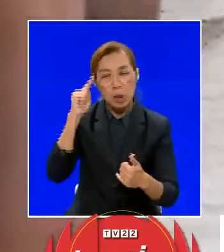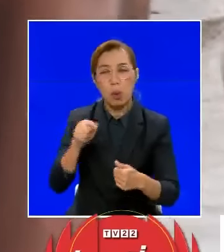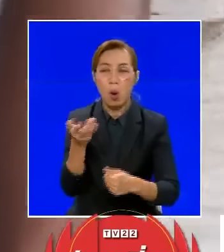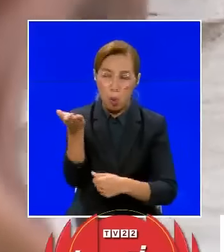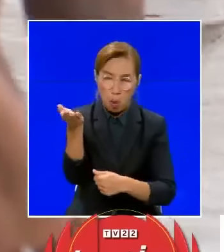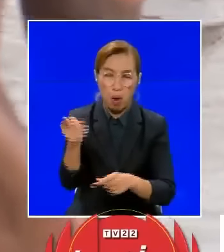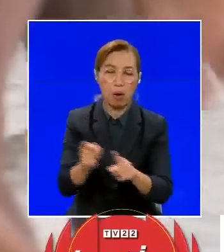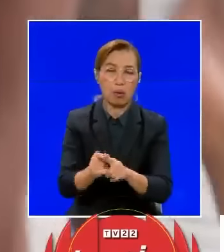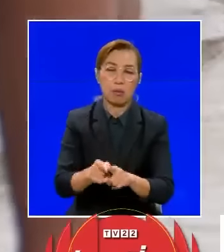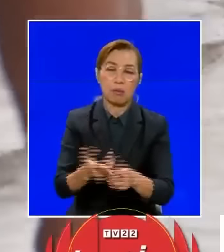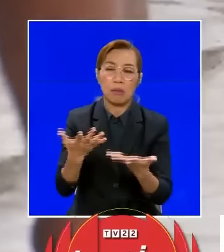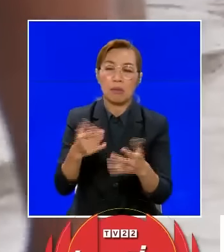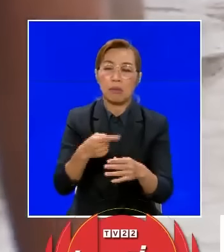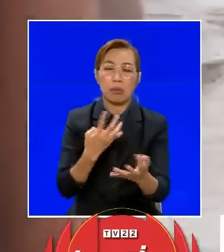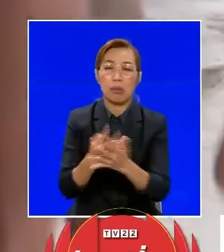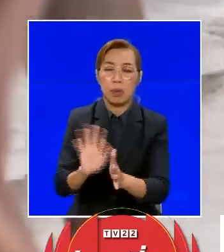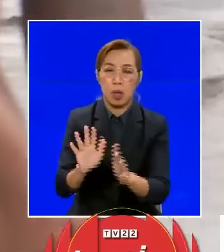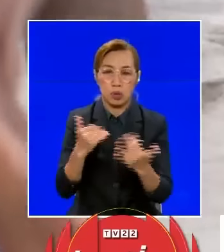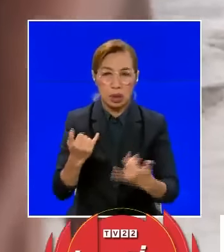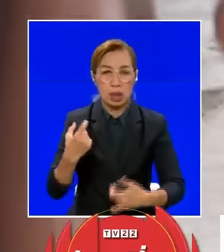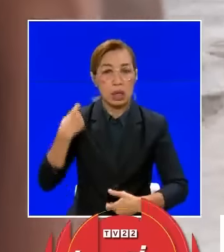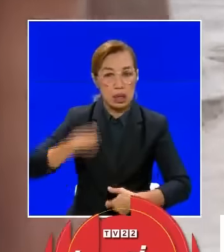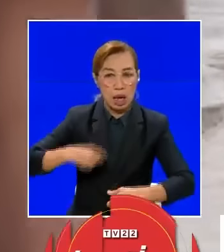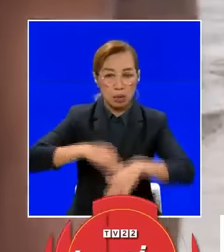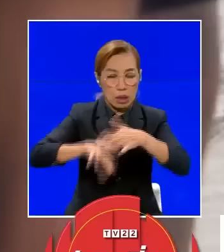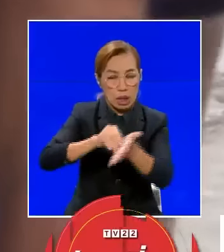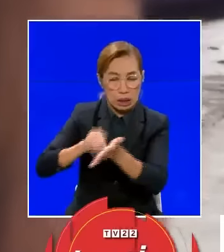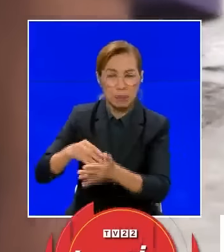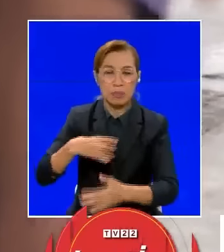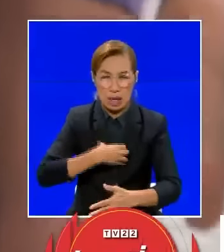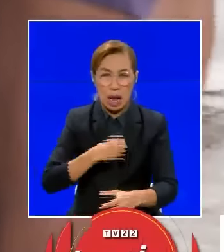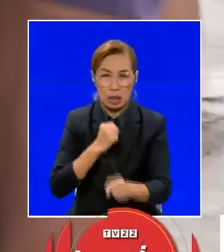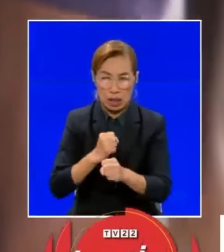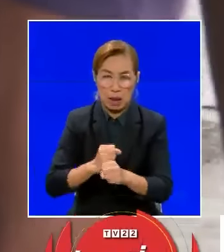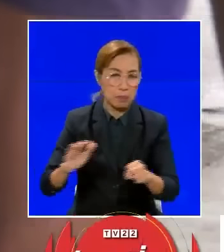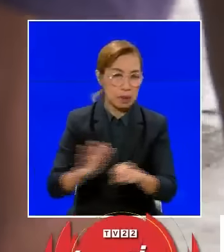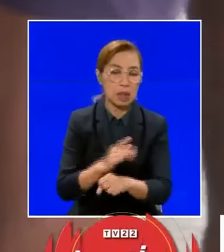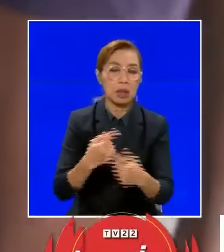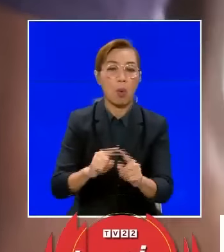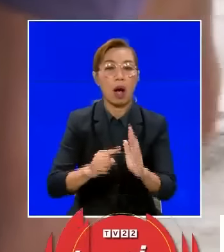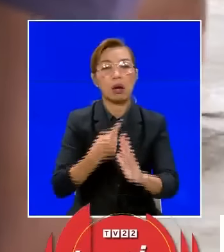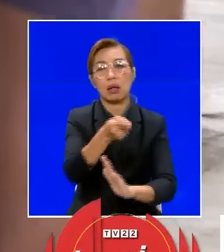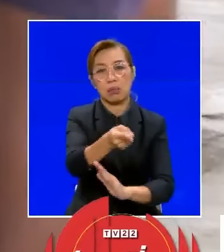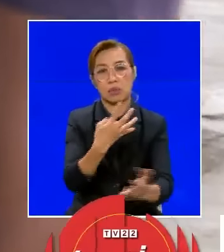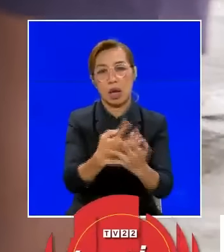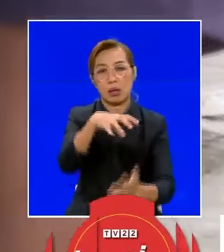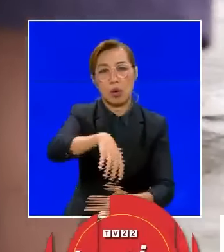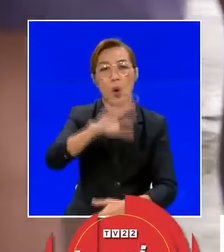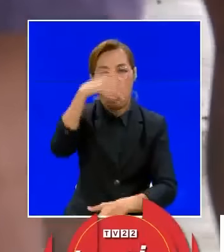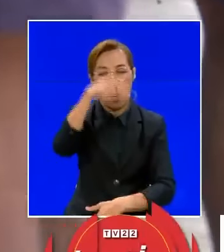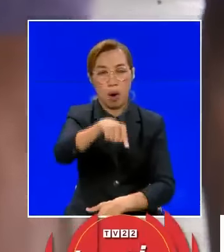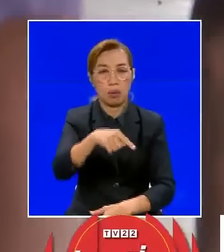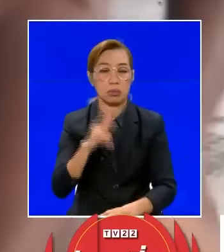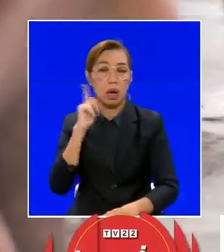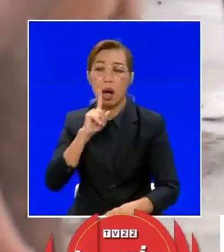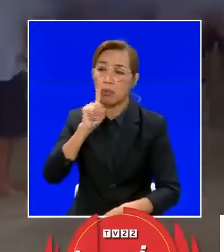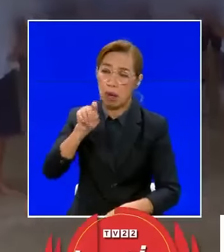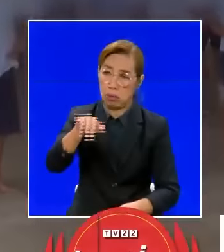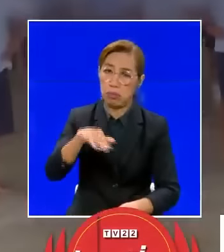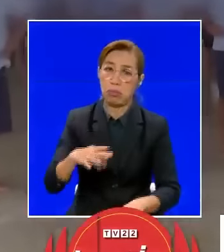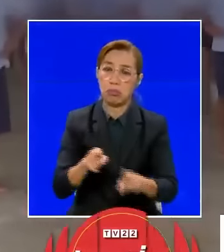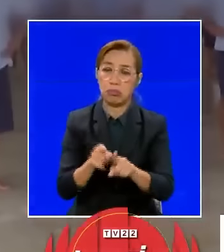อนนี้ก็ทำอยู่นะแล้วก็ทยอยทำอยากจะทำให้เสร็จทั้งประเทศแต่ก็จะเริ่มในเรือนจำก่อนก็ถามว่ามีการขีดเส้นไหมว่